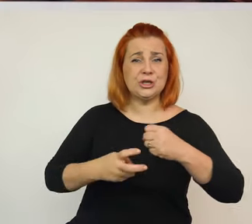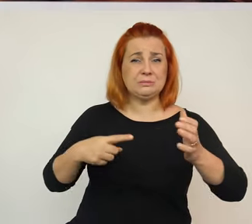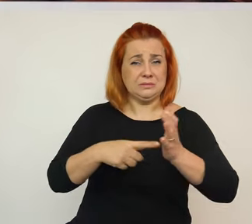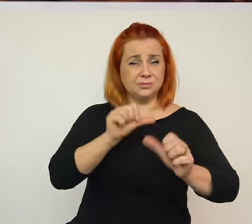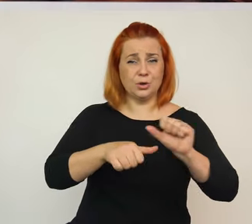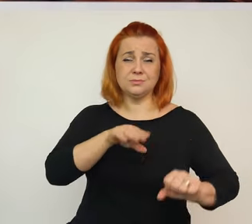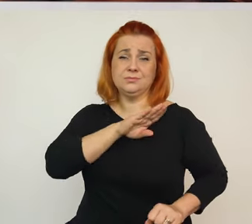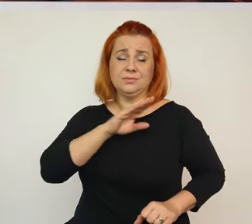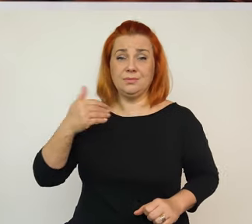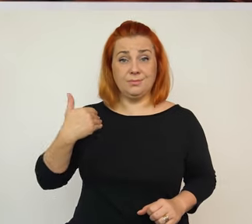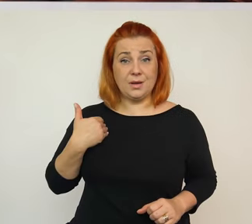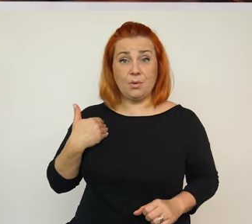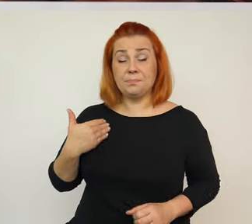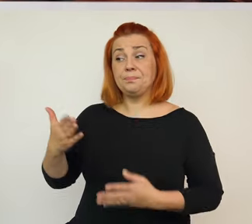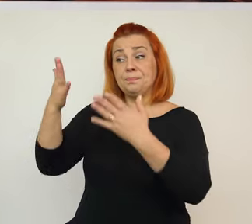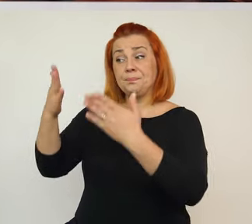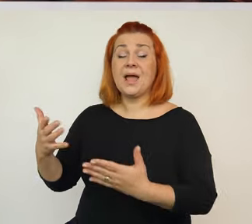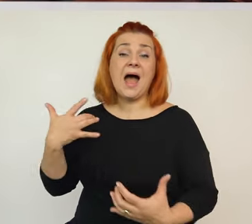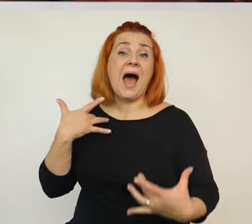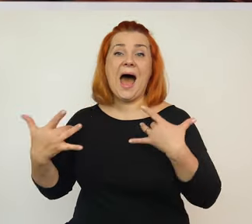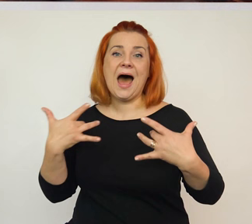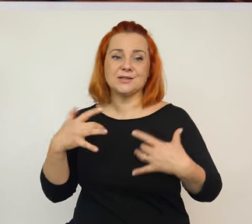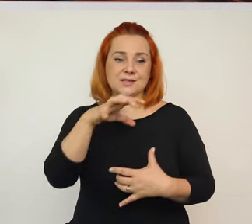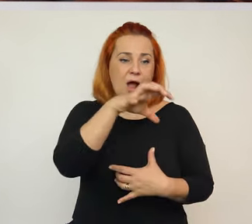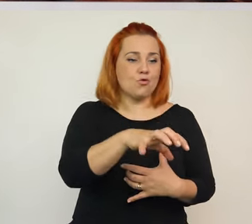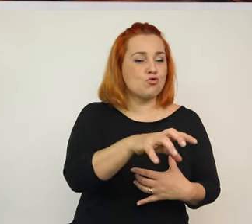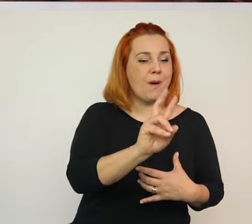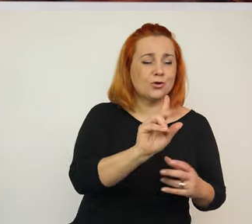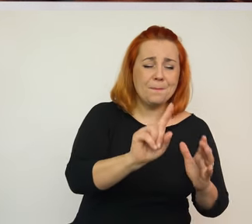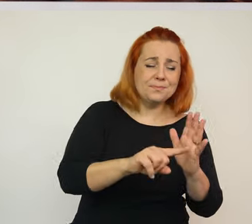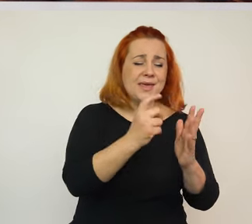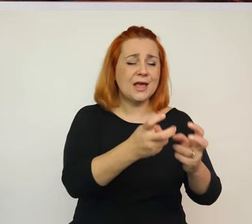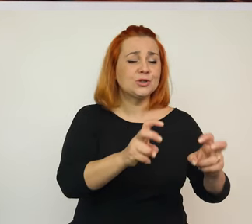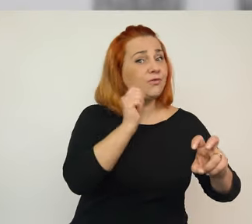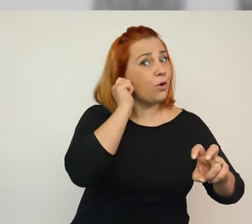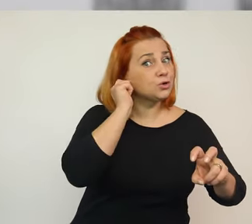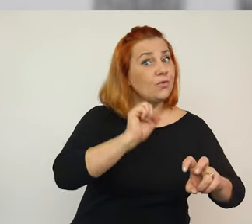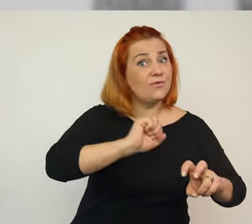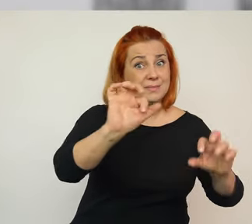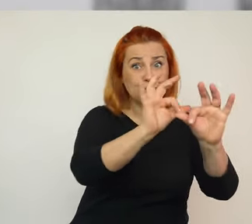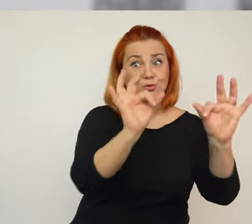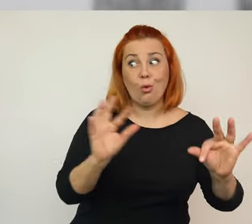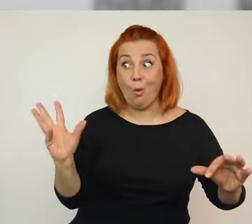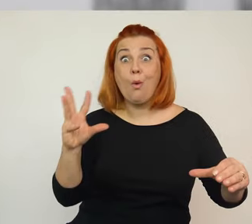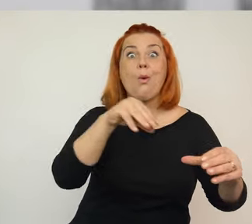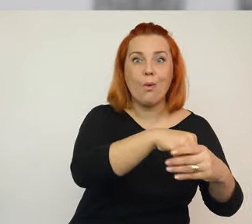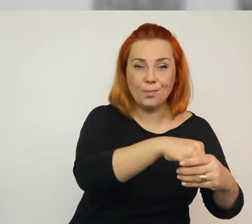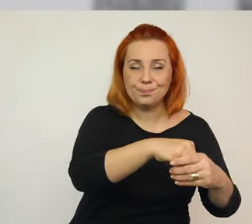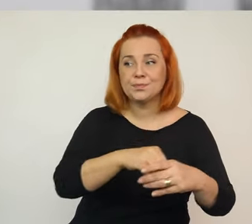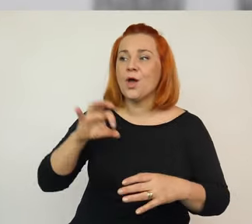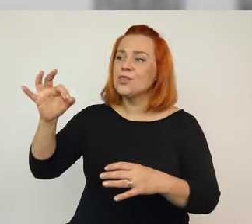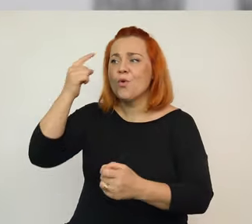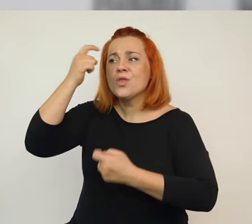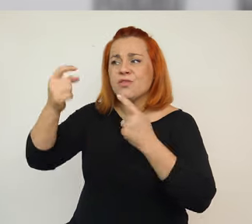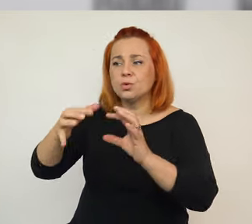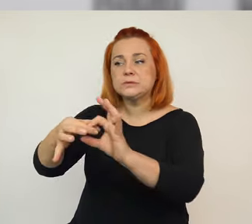Natalia L jest zaliczana do pionierek sztuki feministycznej jej twórczość ma korzenie